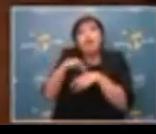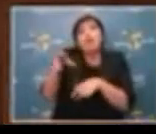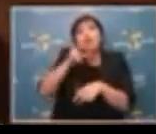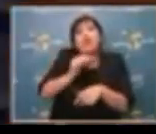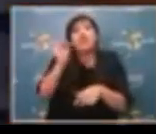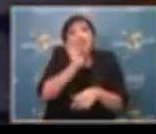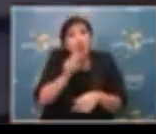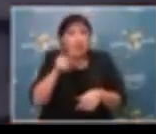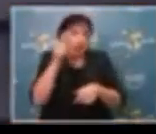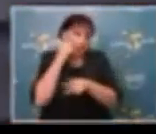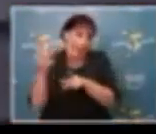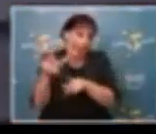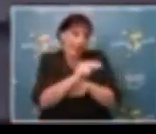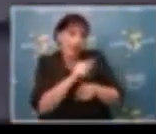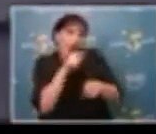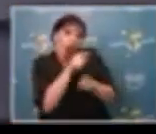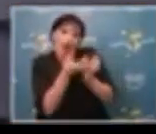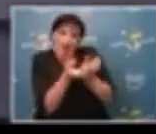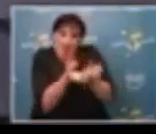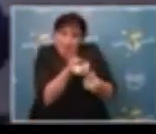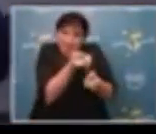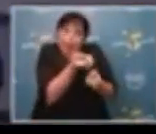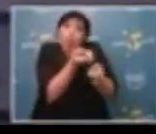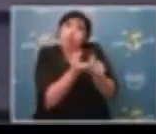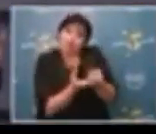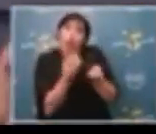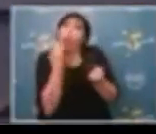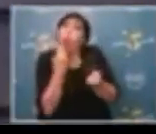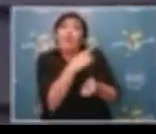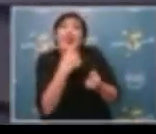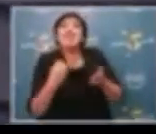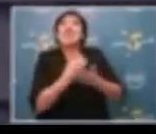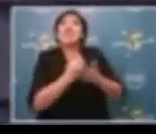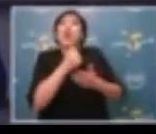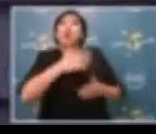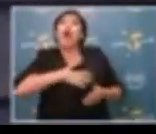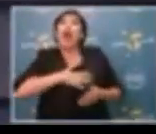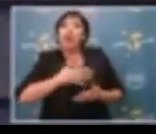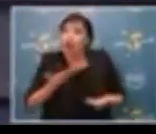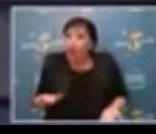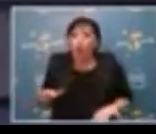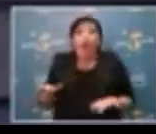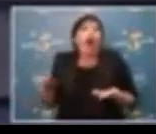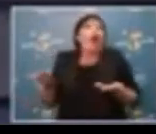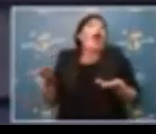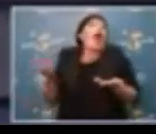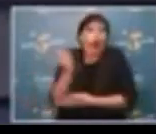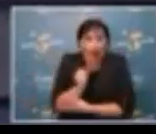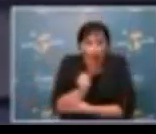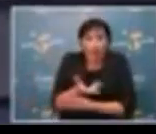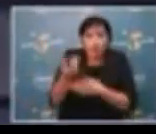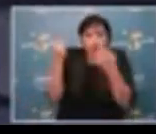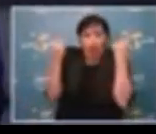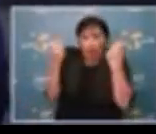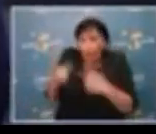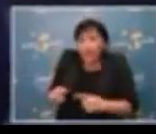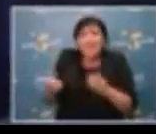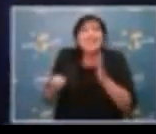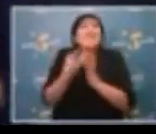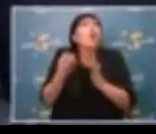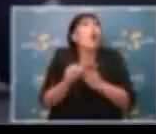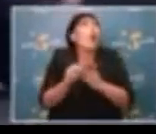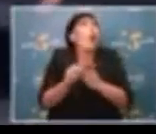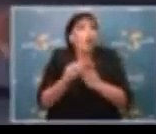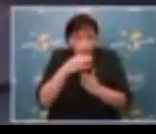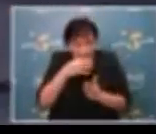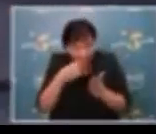mia mamma: scenderà quando avrà l'età dello sviluppo. E cazzo! Lo sviluppo! Che tipo